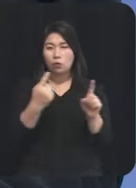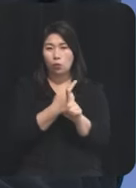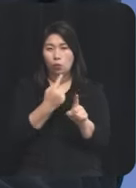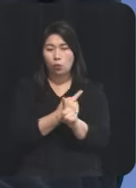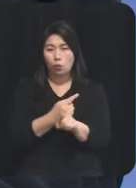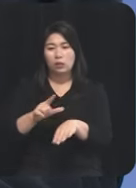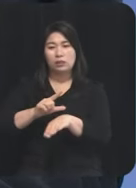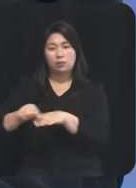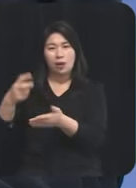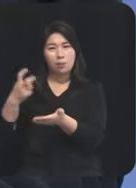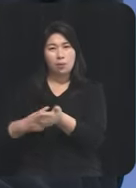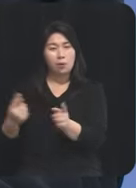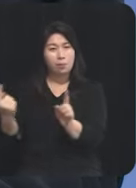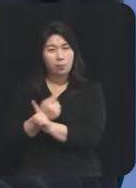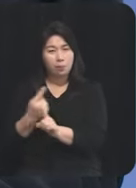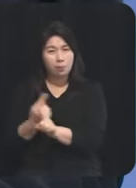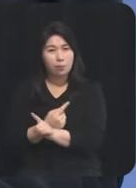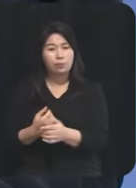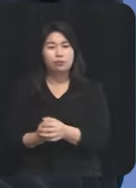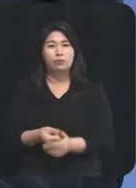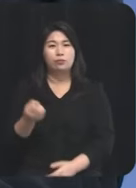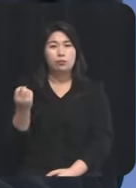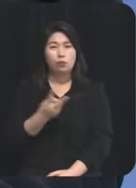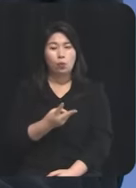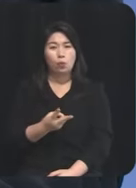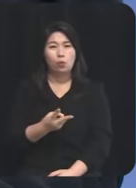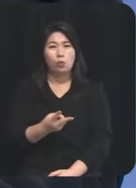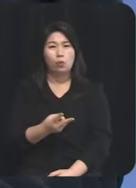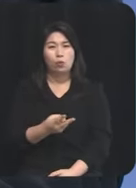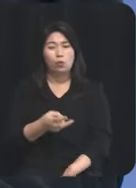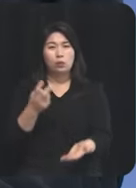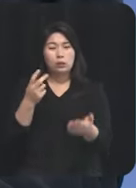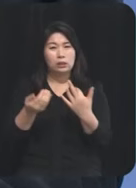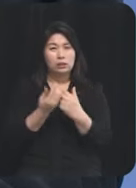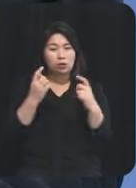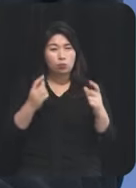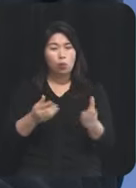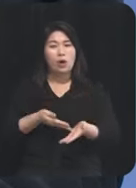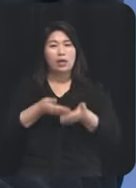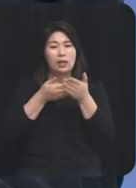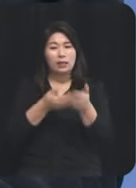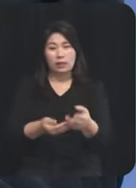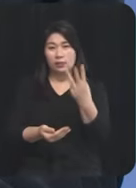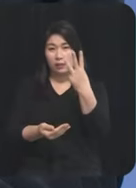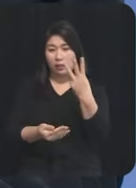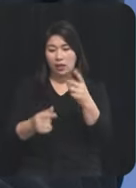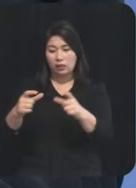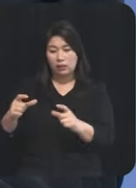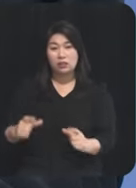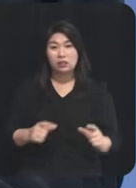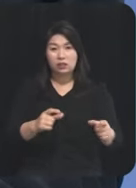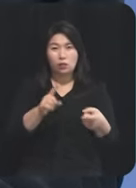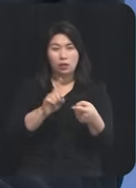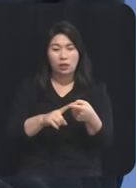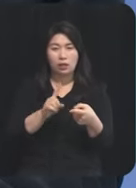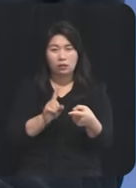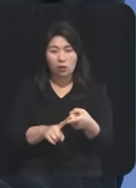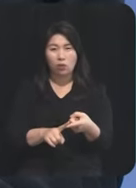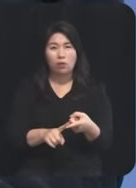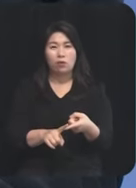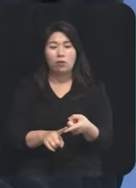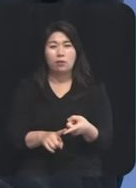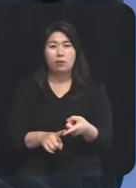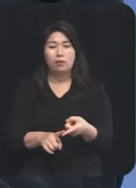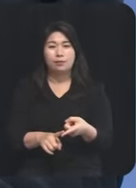되겠죠. 그리고 이제 제주도가 얘기하고 있는 3개 구역 안에 대해서 3개 자치